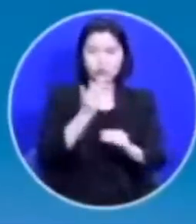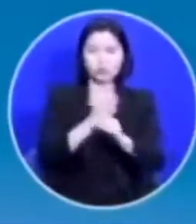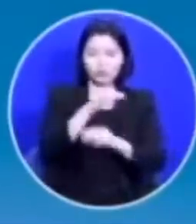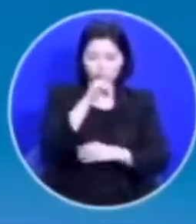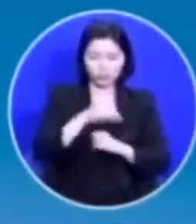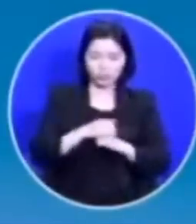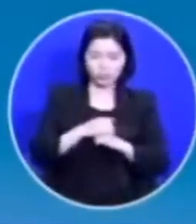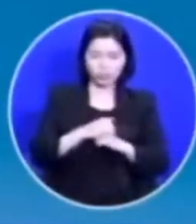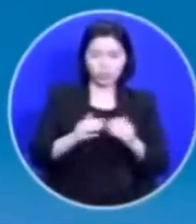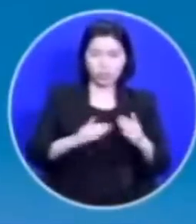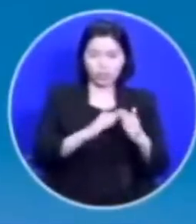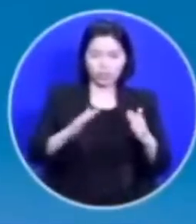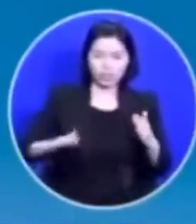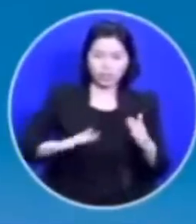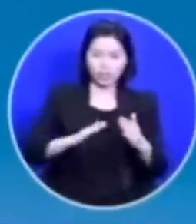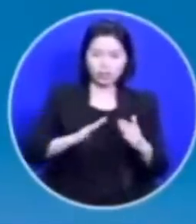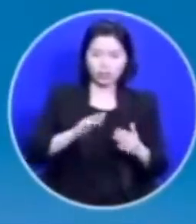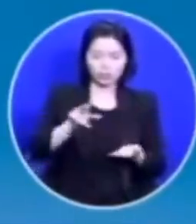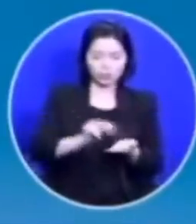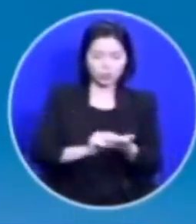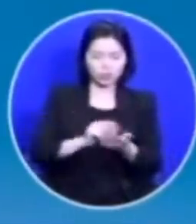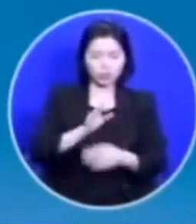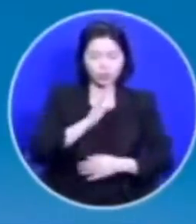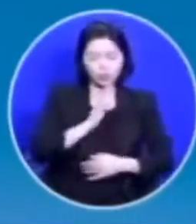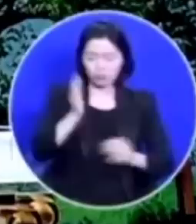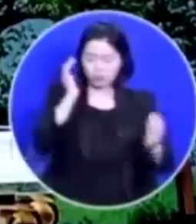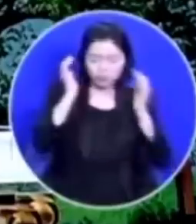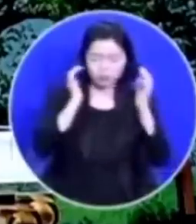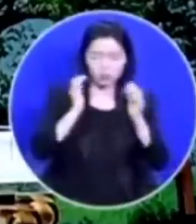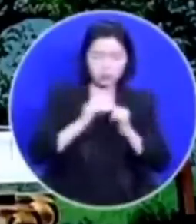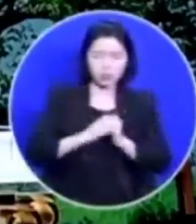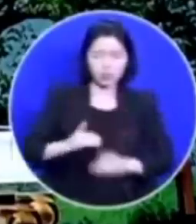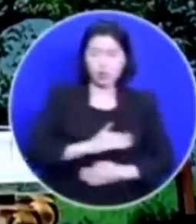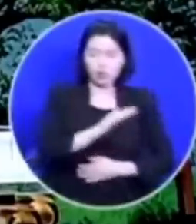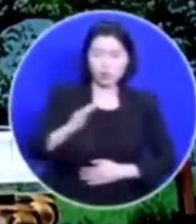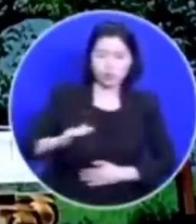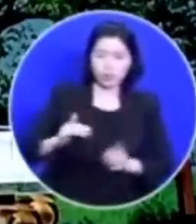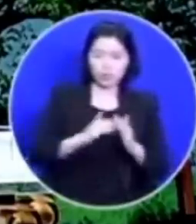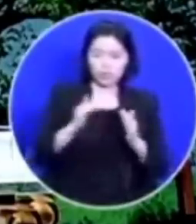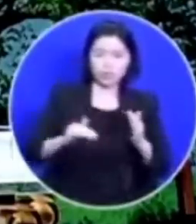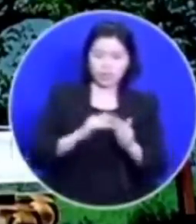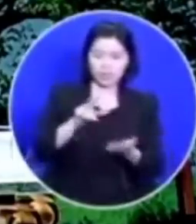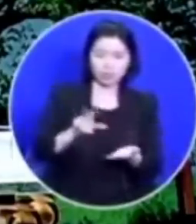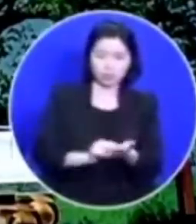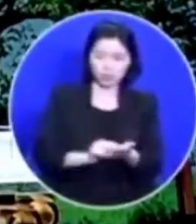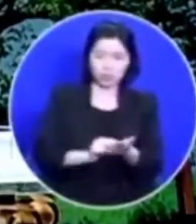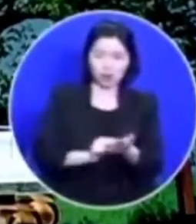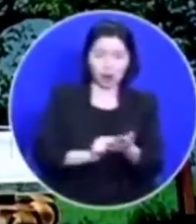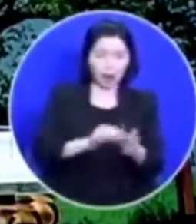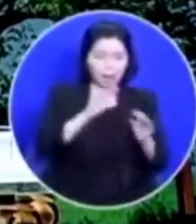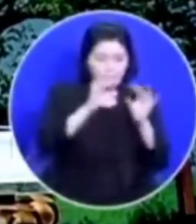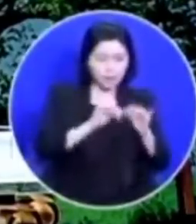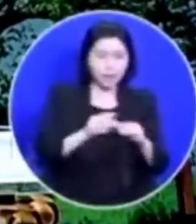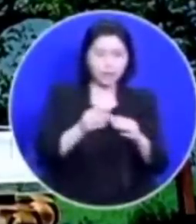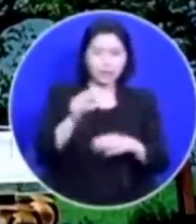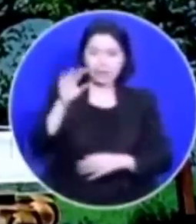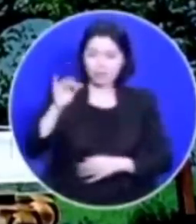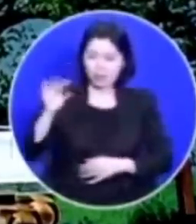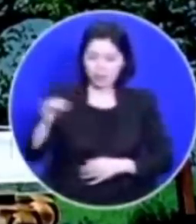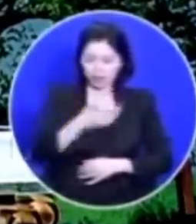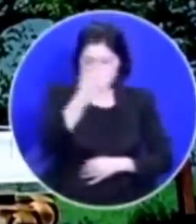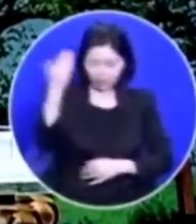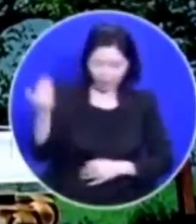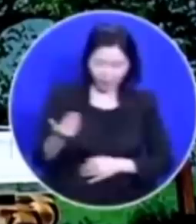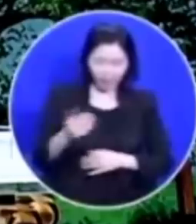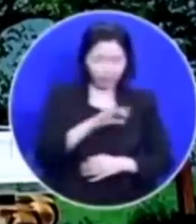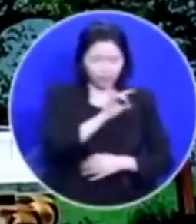가정문제 잔 복잡합니다 우리의 가정 문제는 아마 백 사람이면 104 람다 다를겁니다